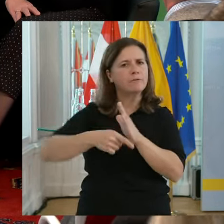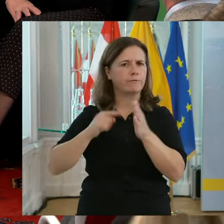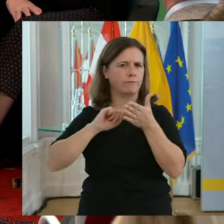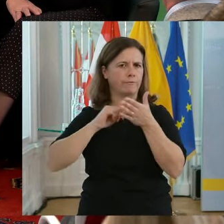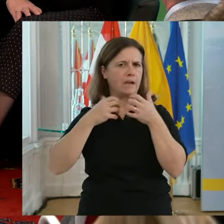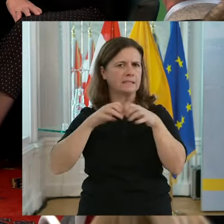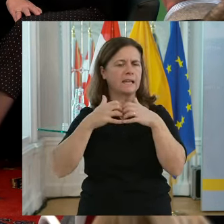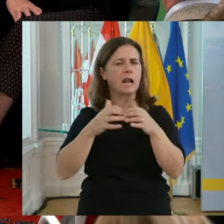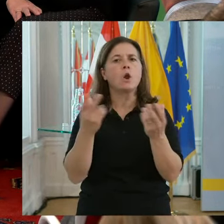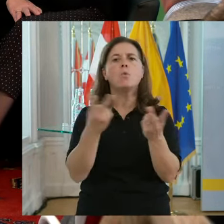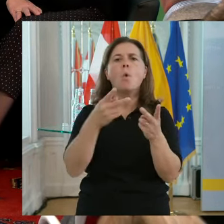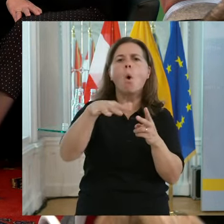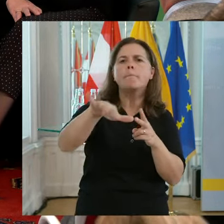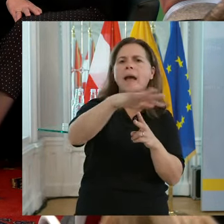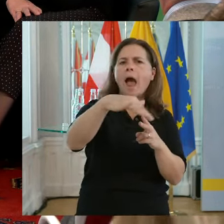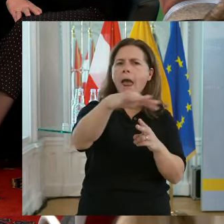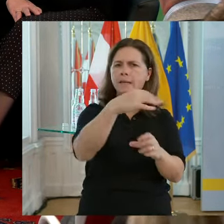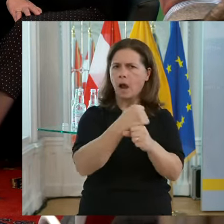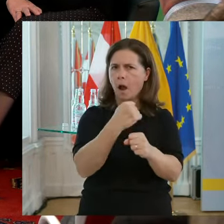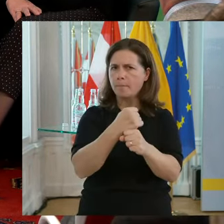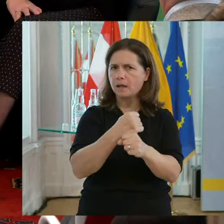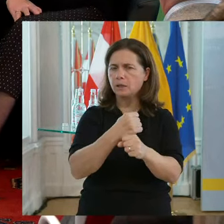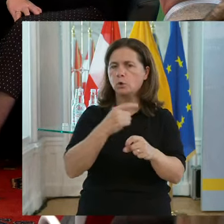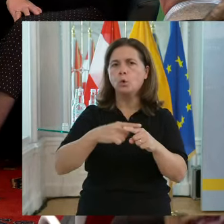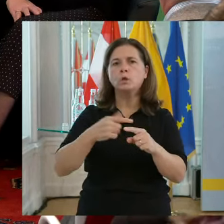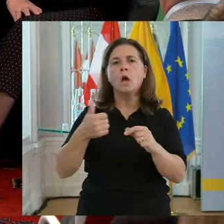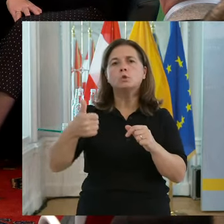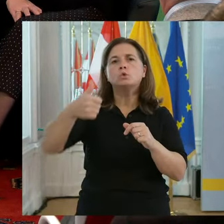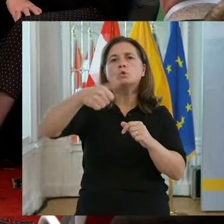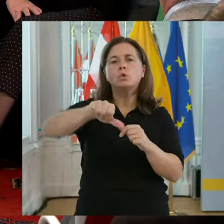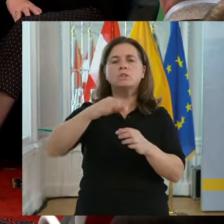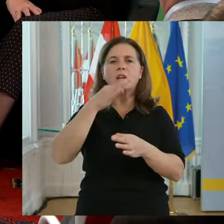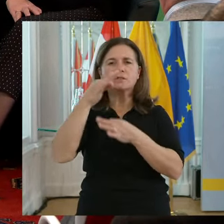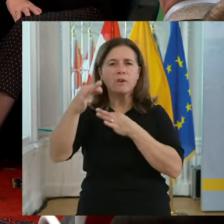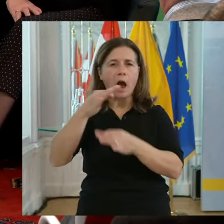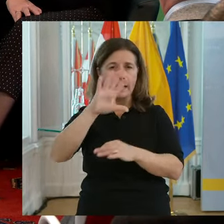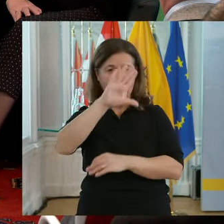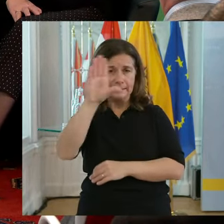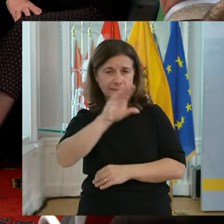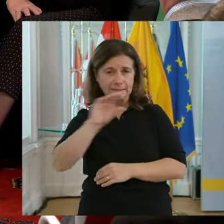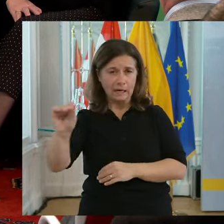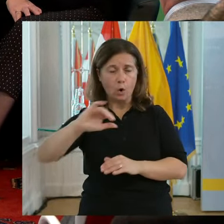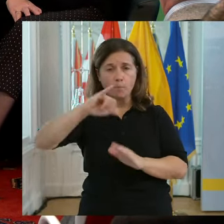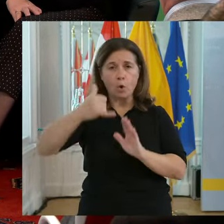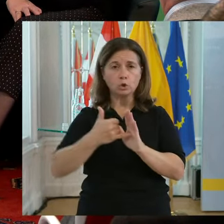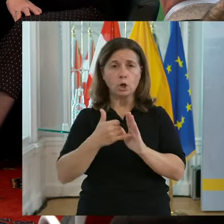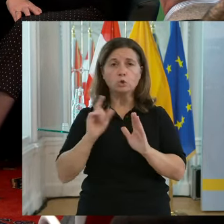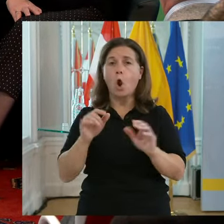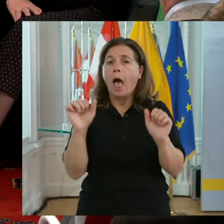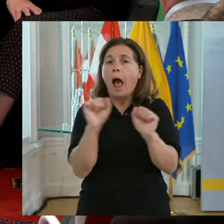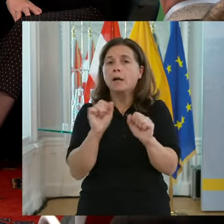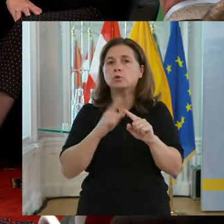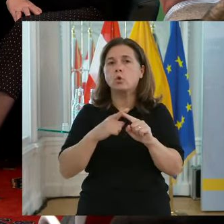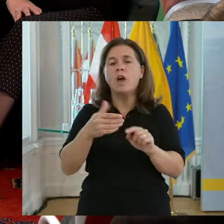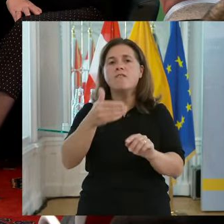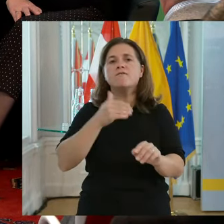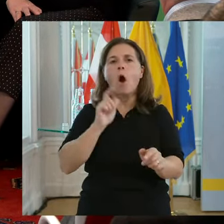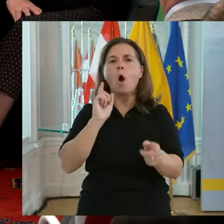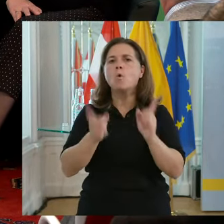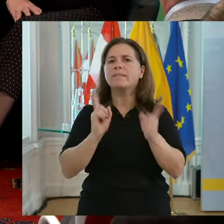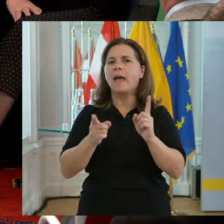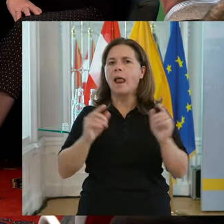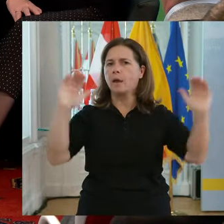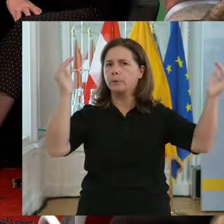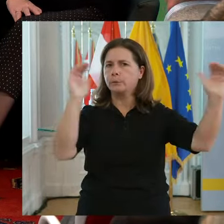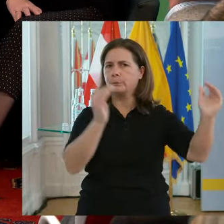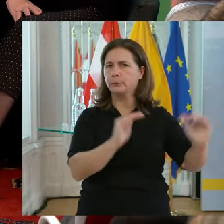In welchen Bereichen kommen Sie zum Einsatz? Und als Zusatzfrage, das Zero Project will ja Ängste, Vorurteile abbauen. Wie sind denn Ihre